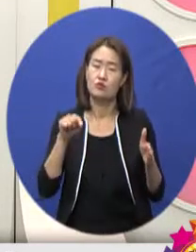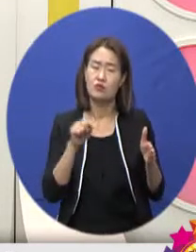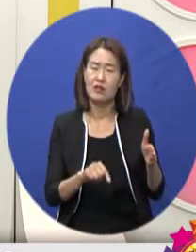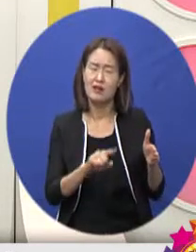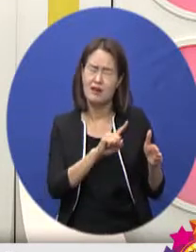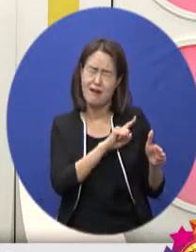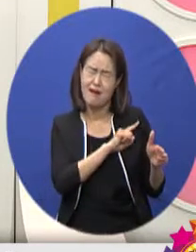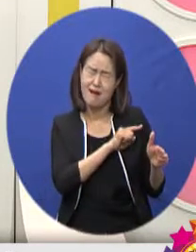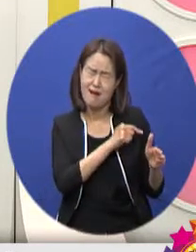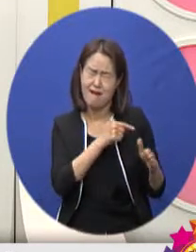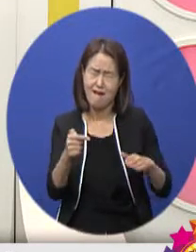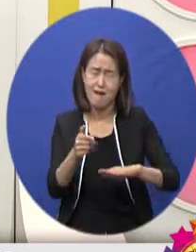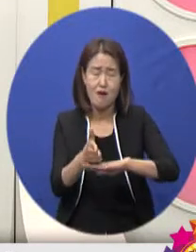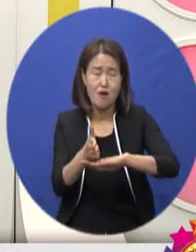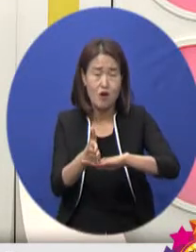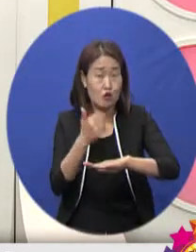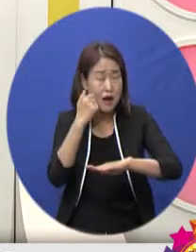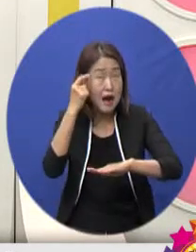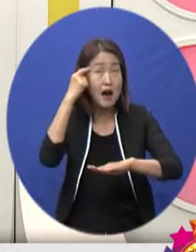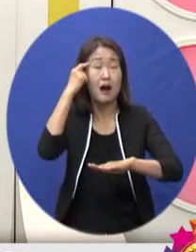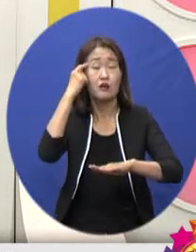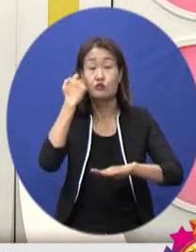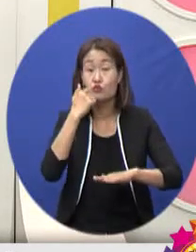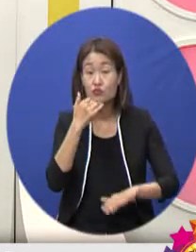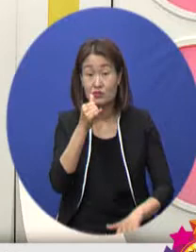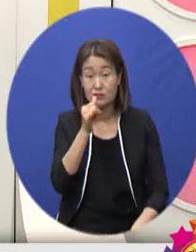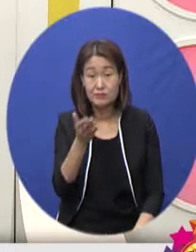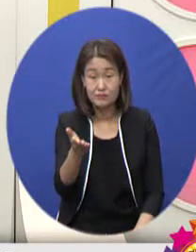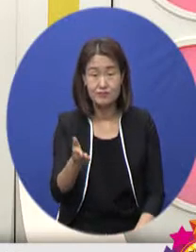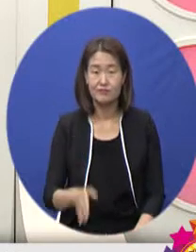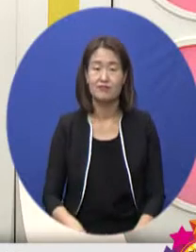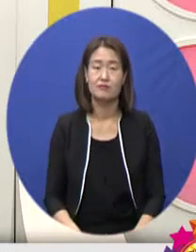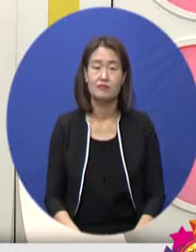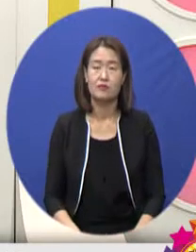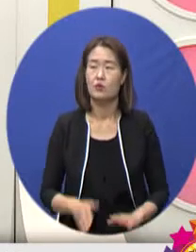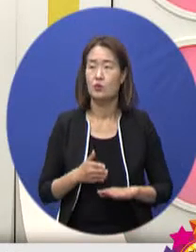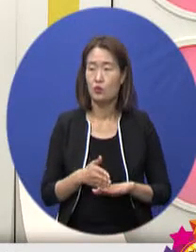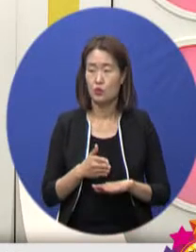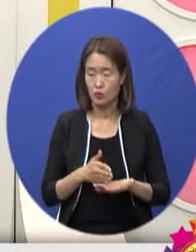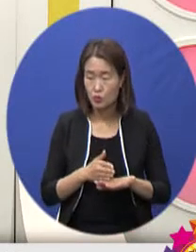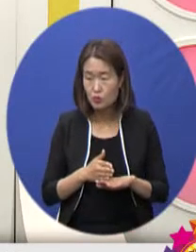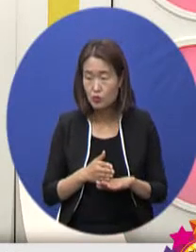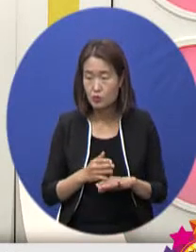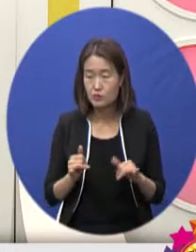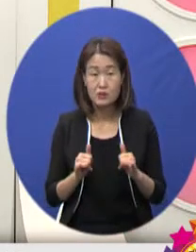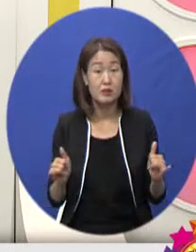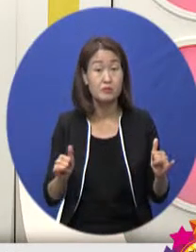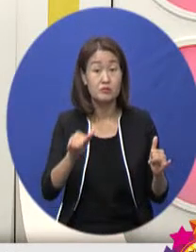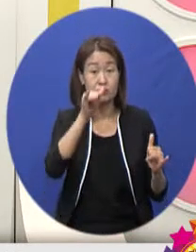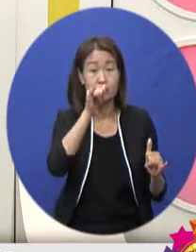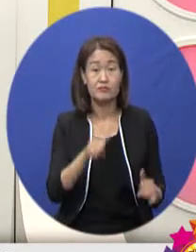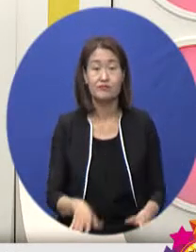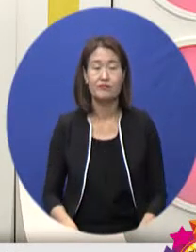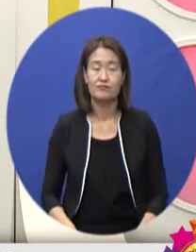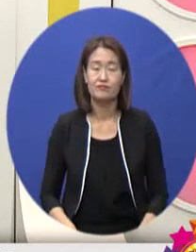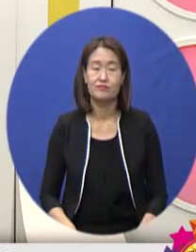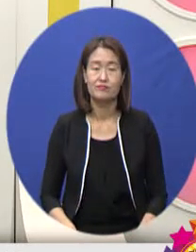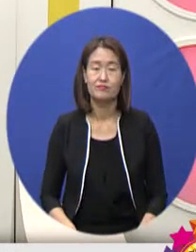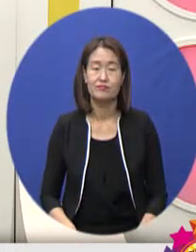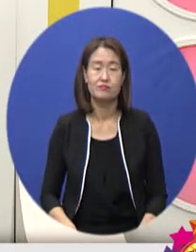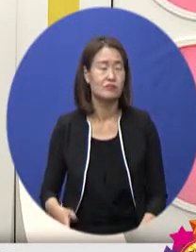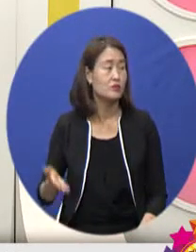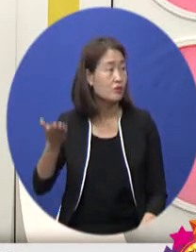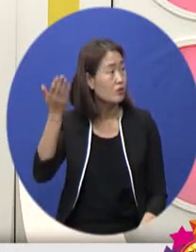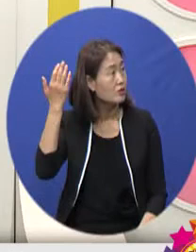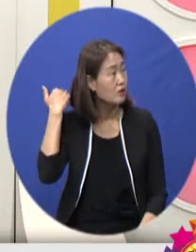가장 고마웠던 분 생각나시는 분 혹시 있으신가요? 아 고마운 사람이 있는데요. 네. 네. 제가 예전에